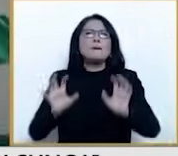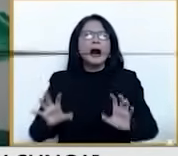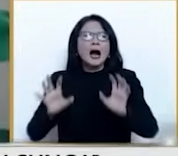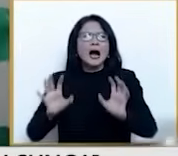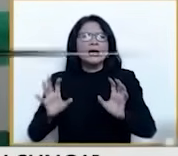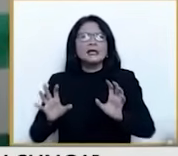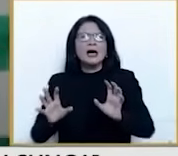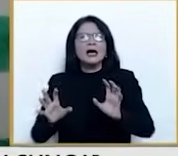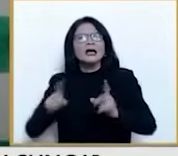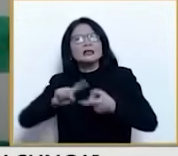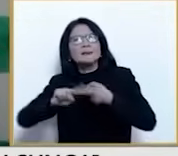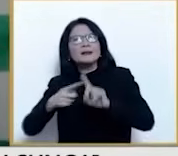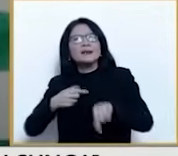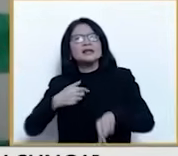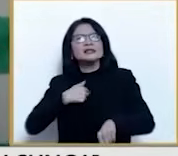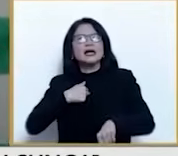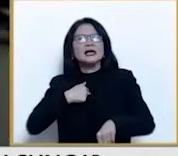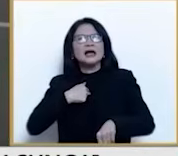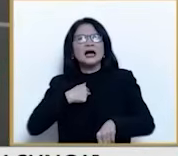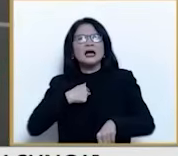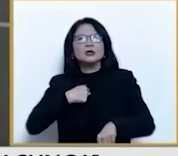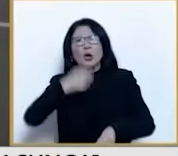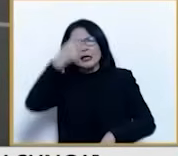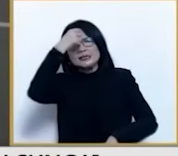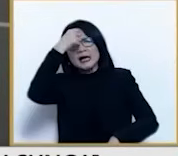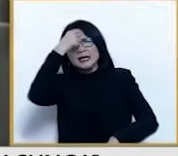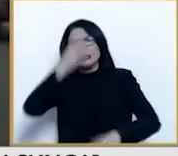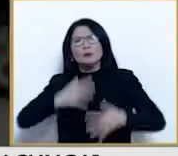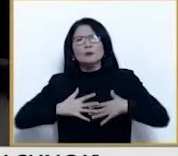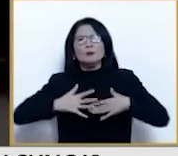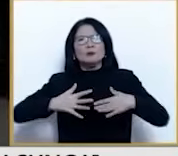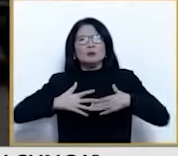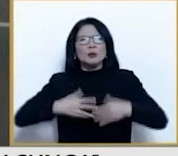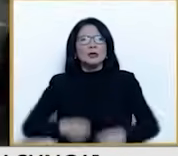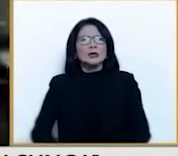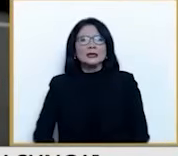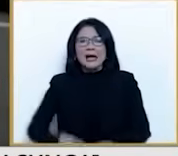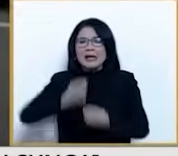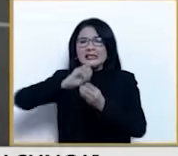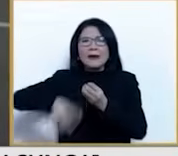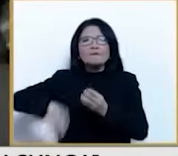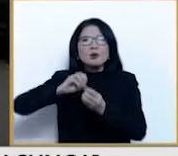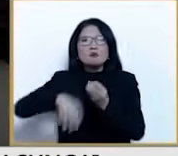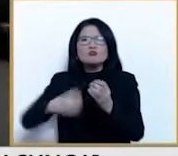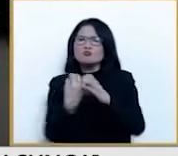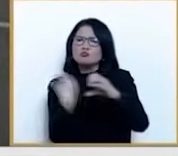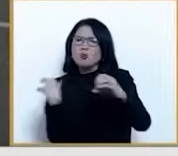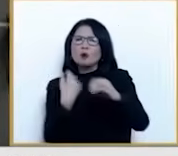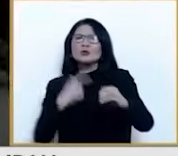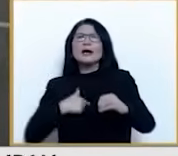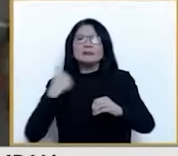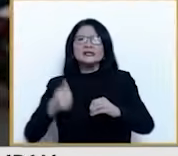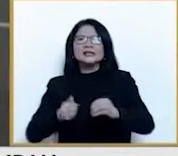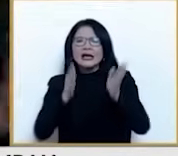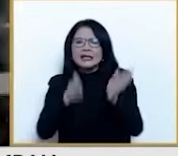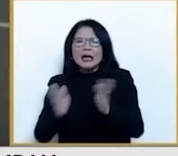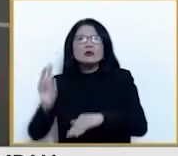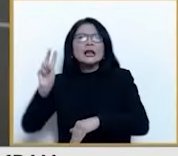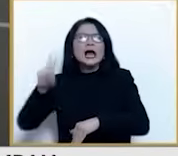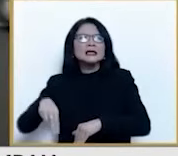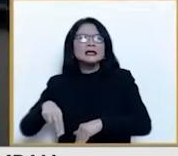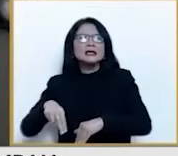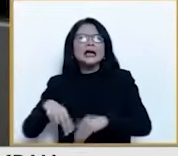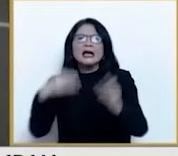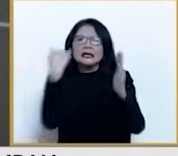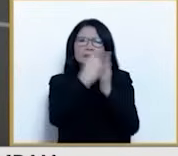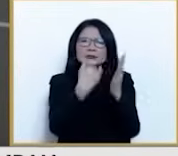mungkin dari beberapa temanku juga mengidap ISPA ya. Zat pembuangan itu mungkin bisa diatur lagi dengan kebijakan yang memang